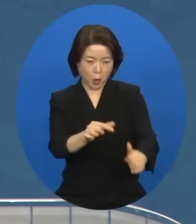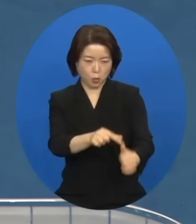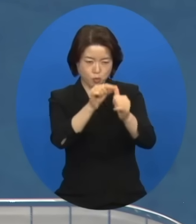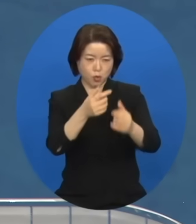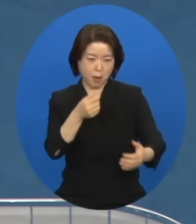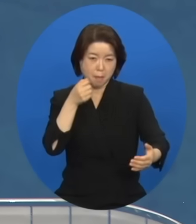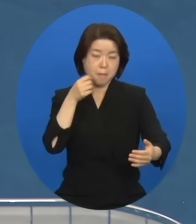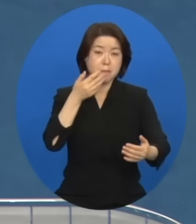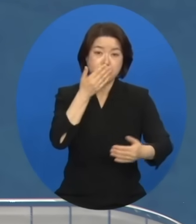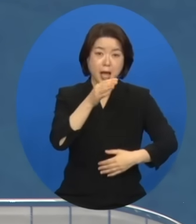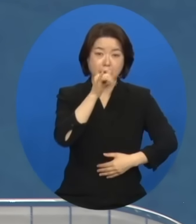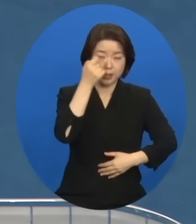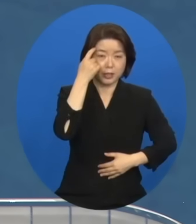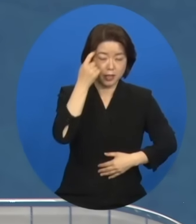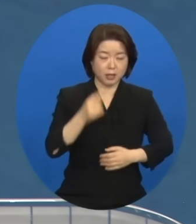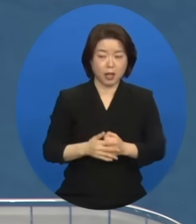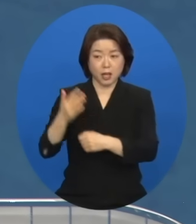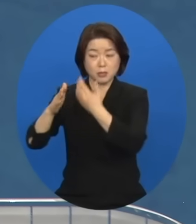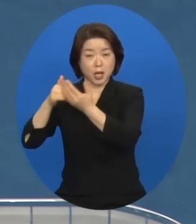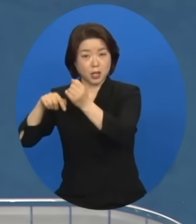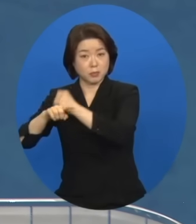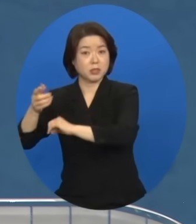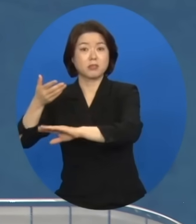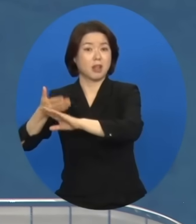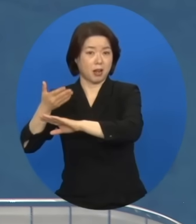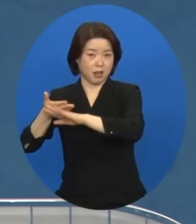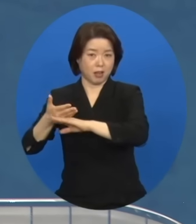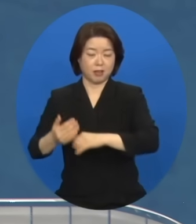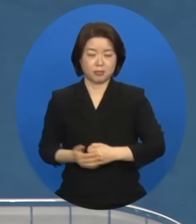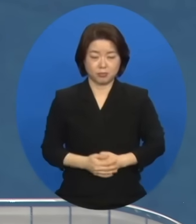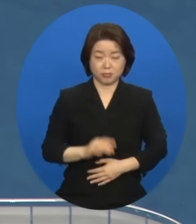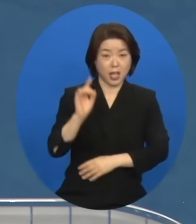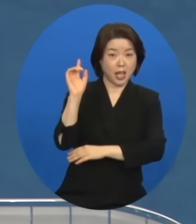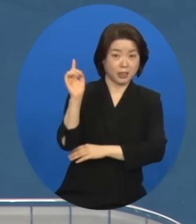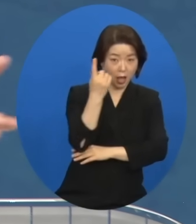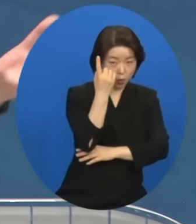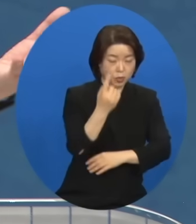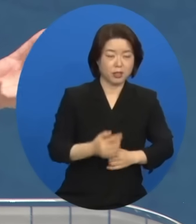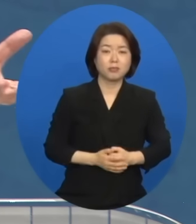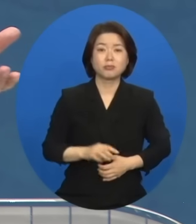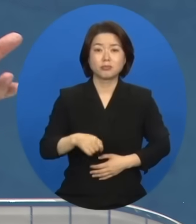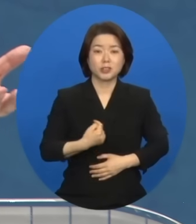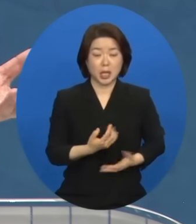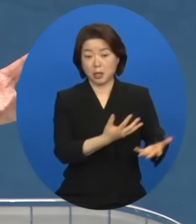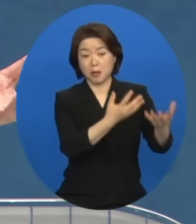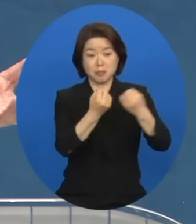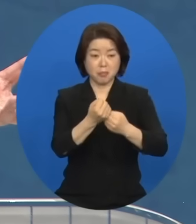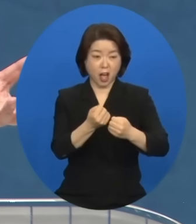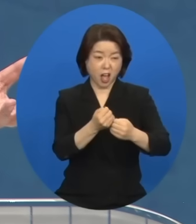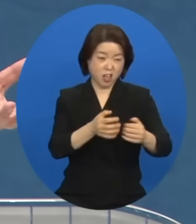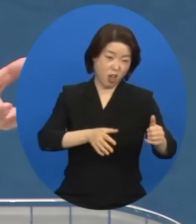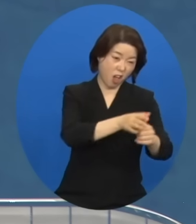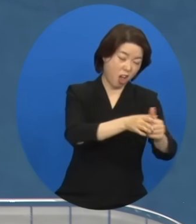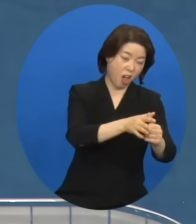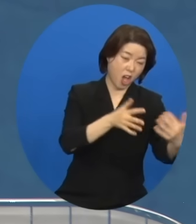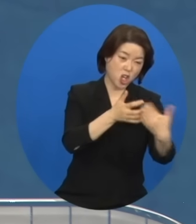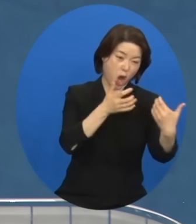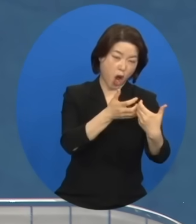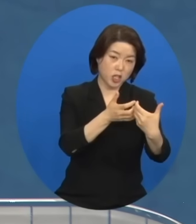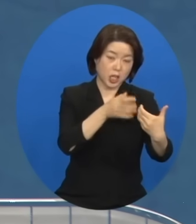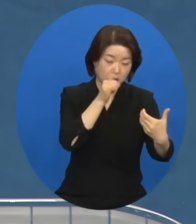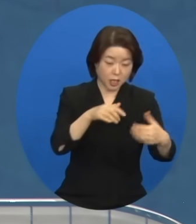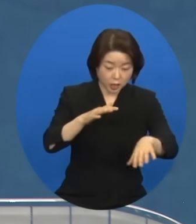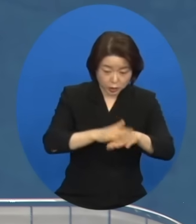생각했고, 그러나 하나님의 뜻은 달랐고, 다윗은 자기가 그렇게 많은 사람을 죽였는데 그